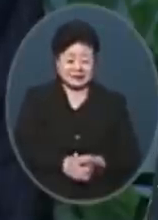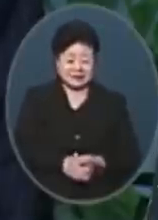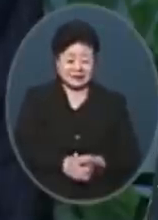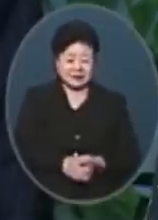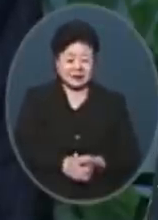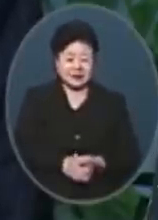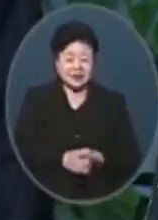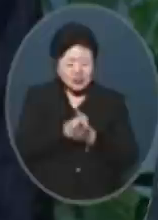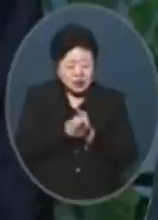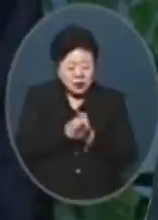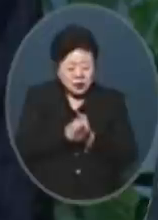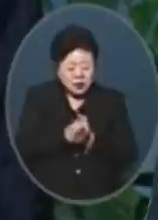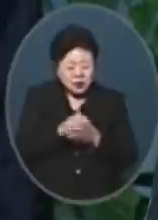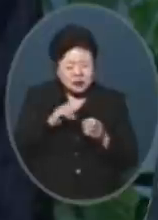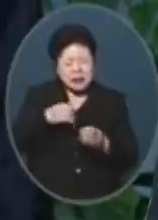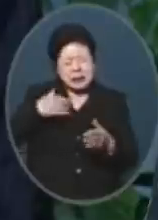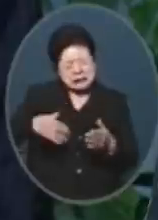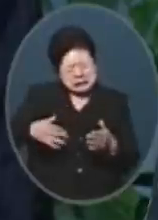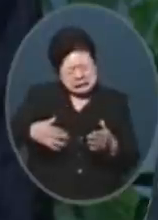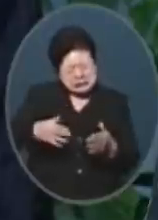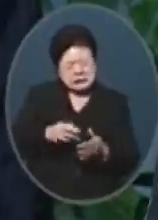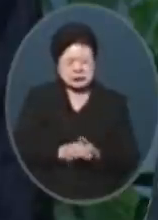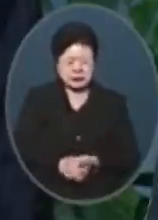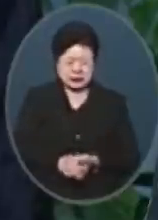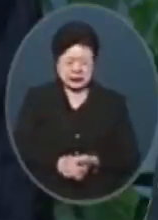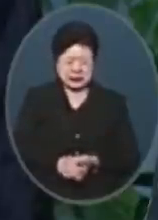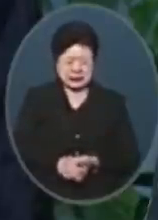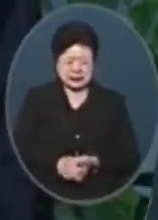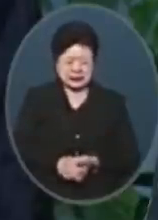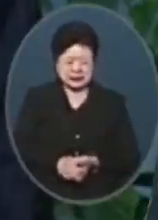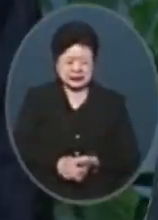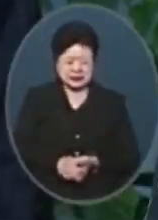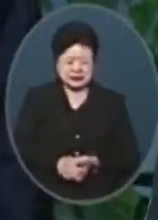절꽃 해도 응답을 못 받아요.